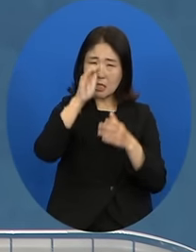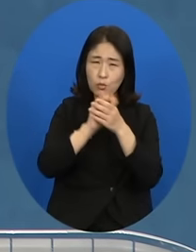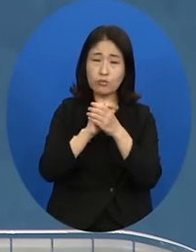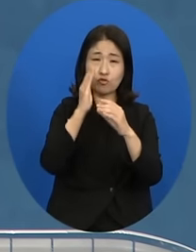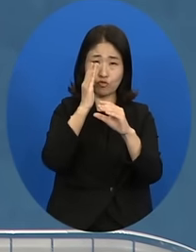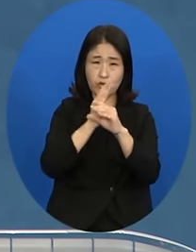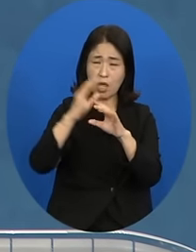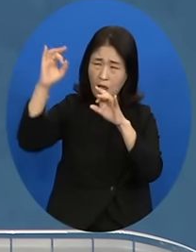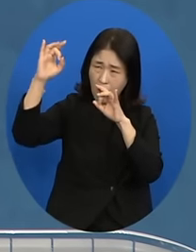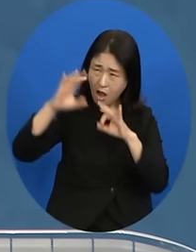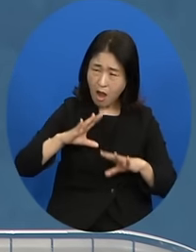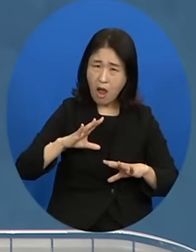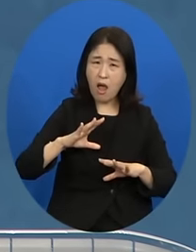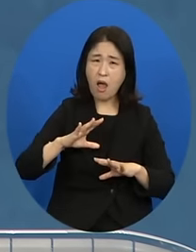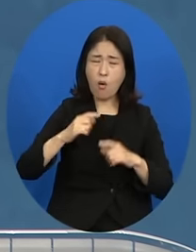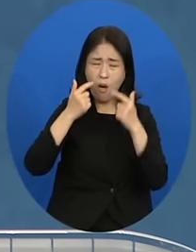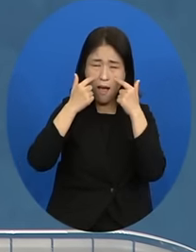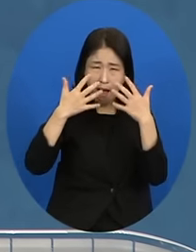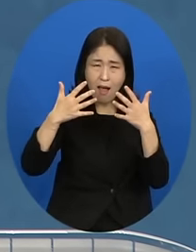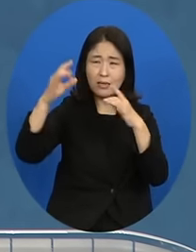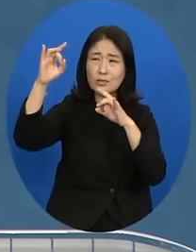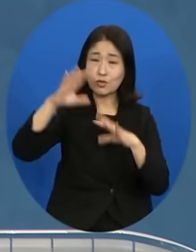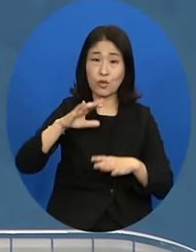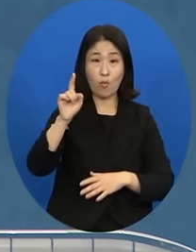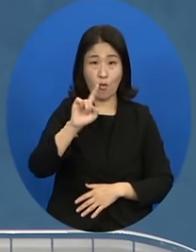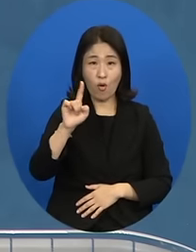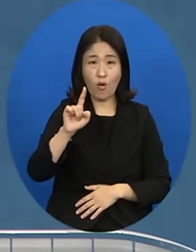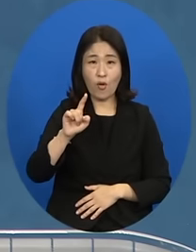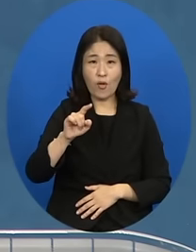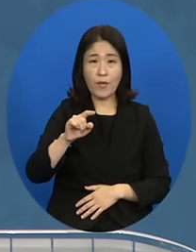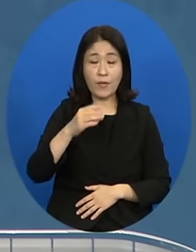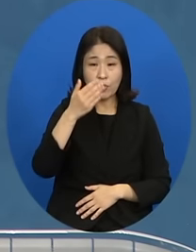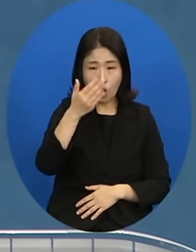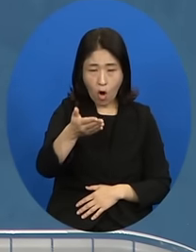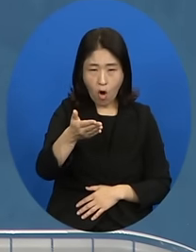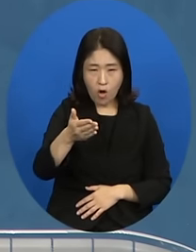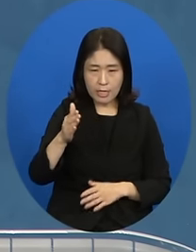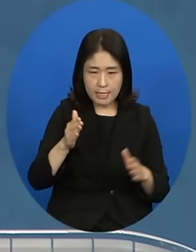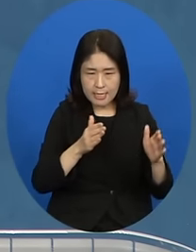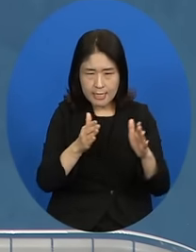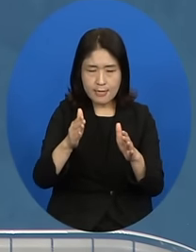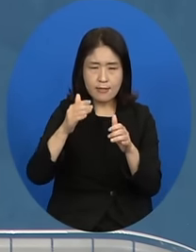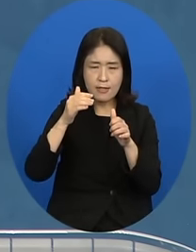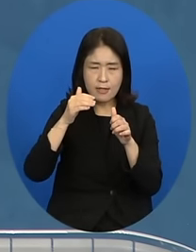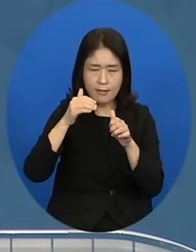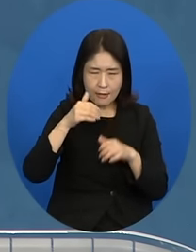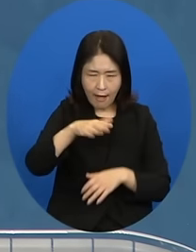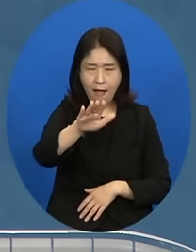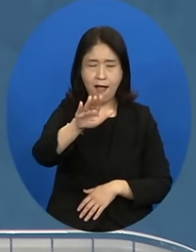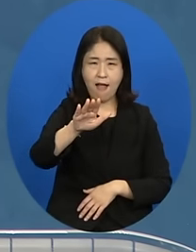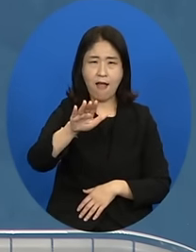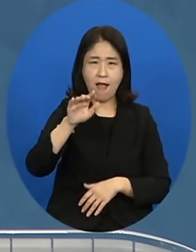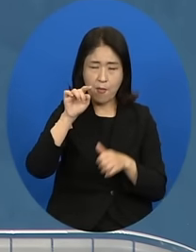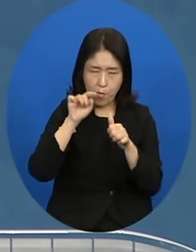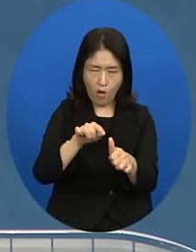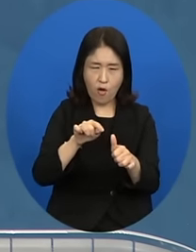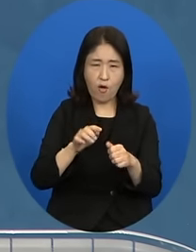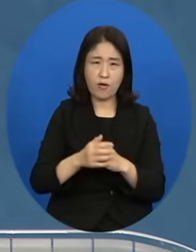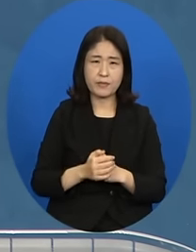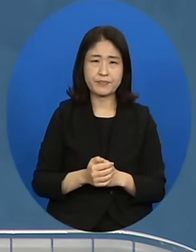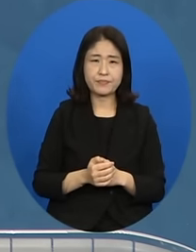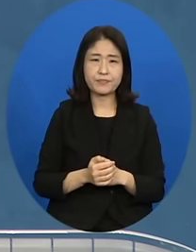저에게 너무나도 분명하게 너는 이 길을 가라고 하셨어요. 너는 이 길을